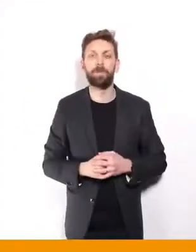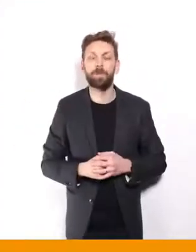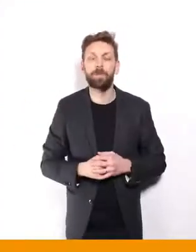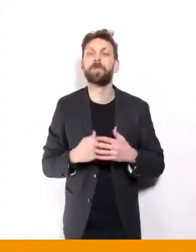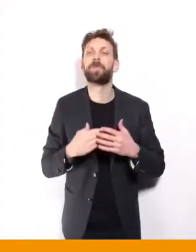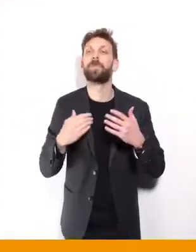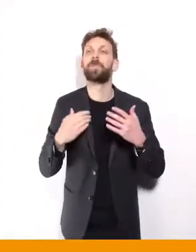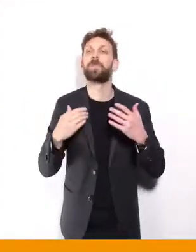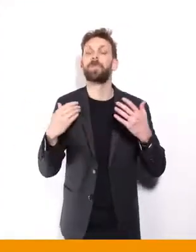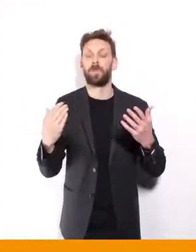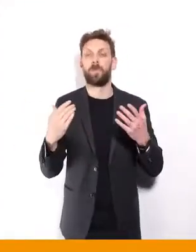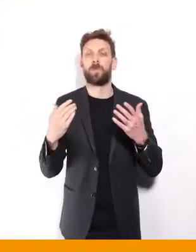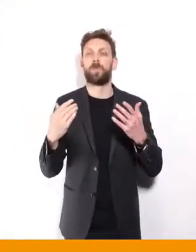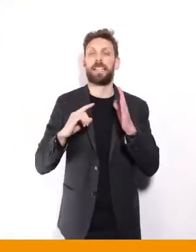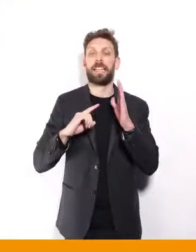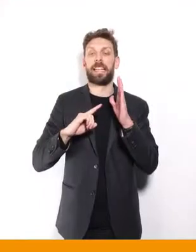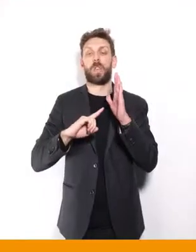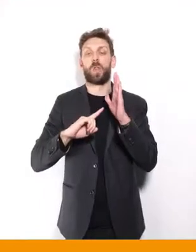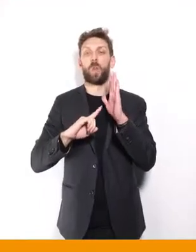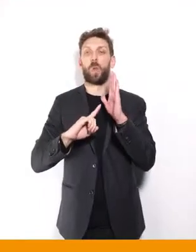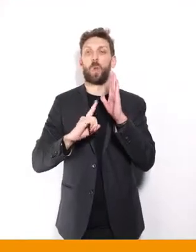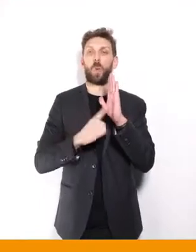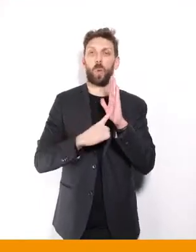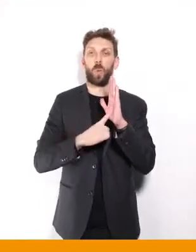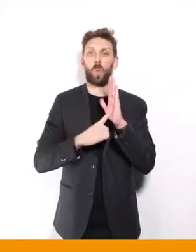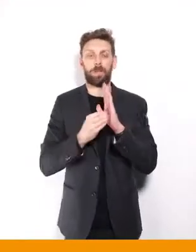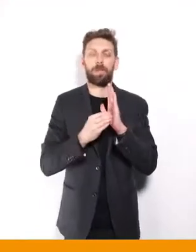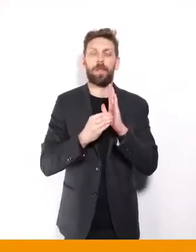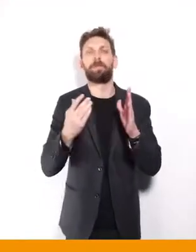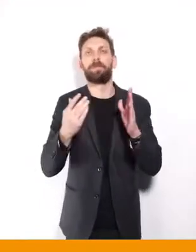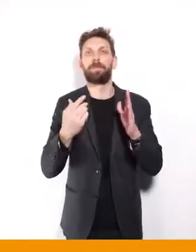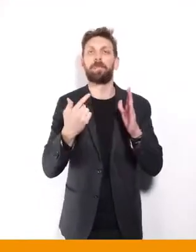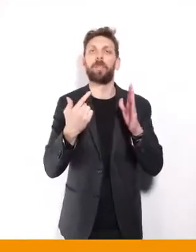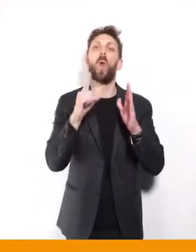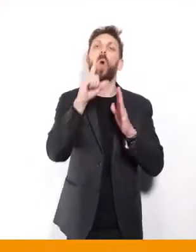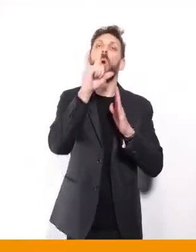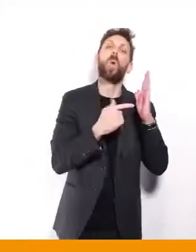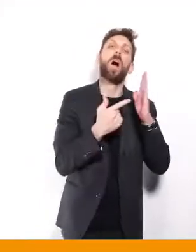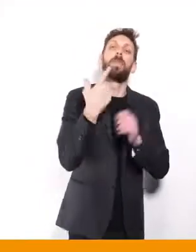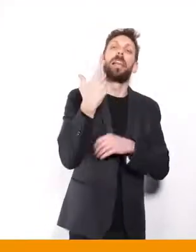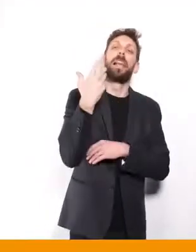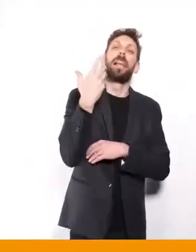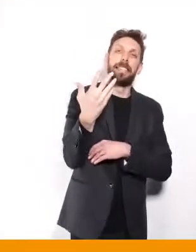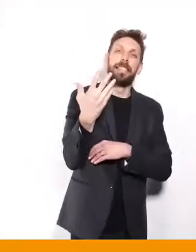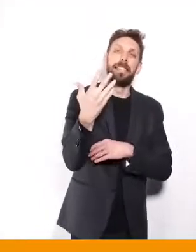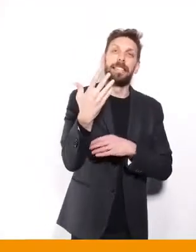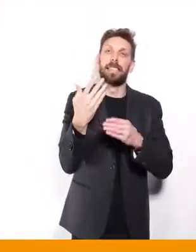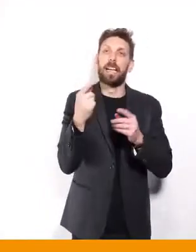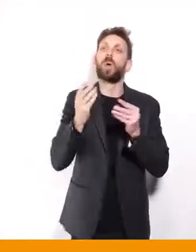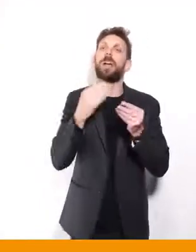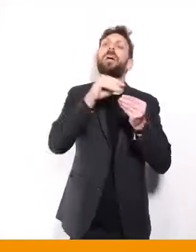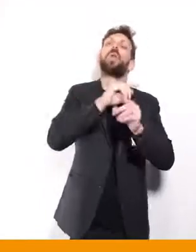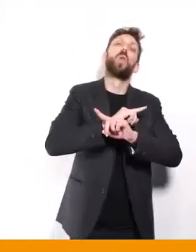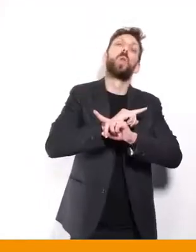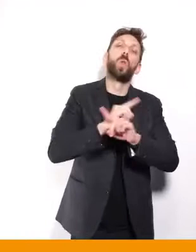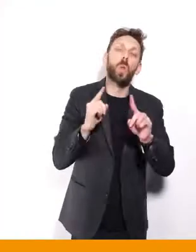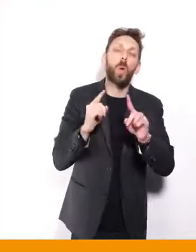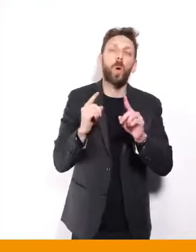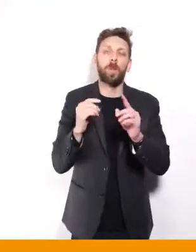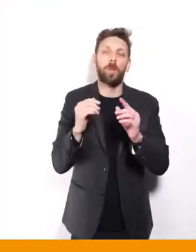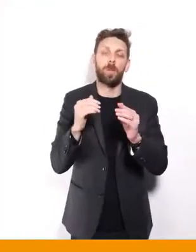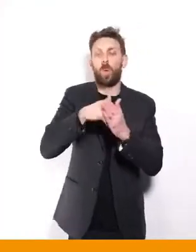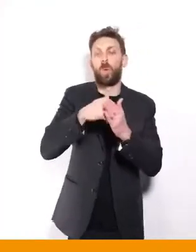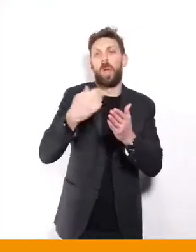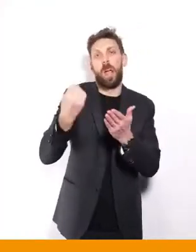pas tant que ça, la loi de 2005, qui dit déjà beaucoup de choses, mais si à la fois on